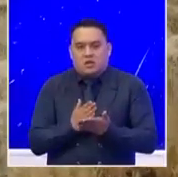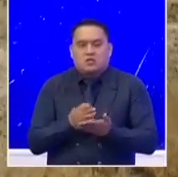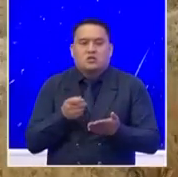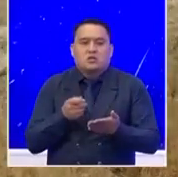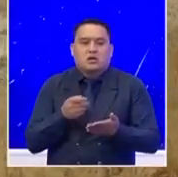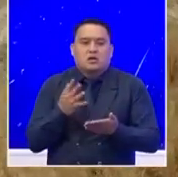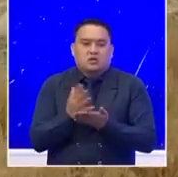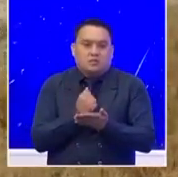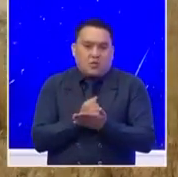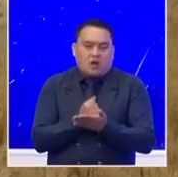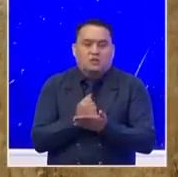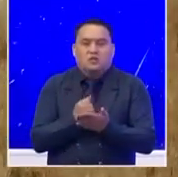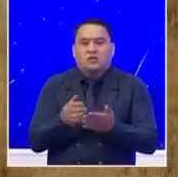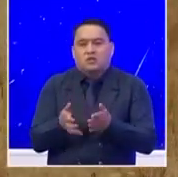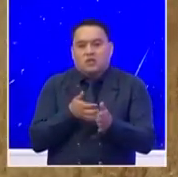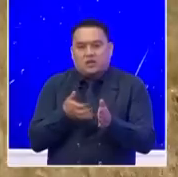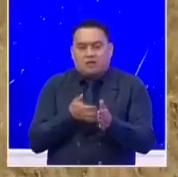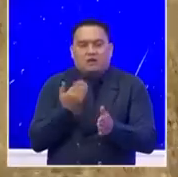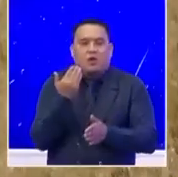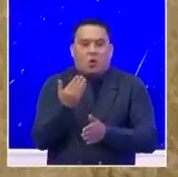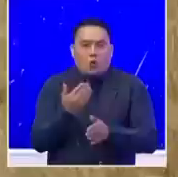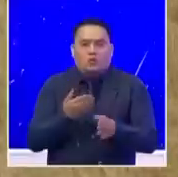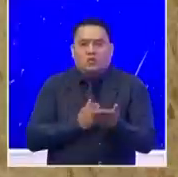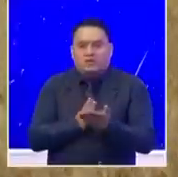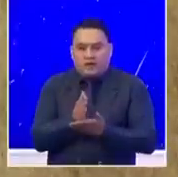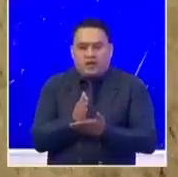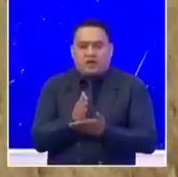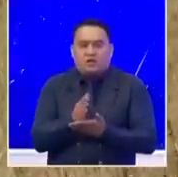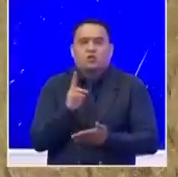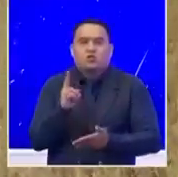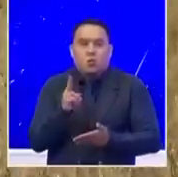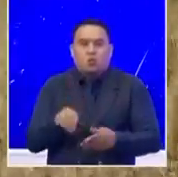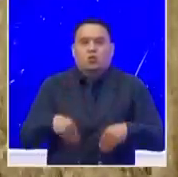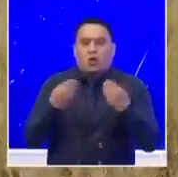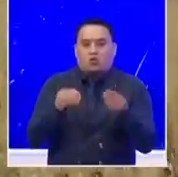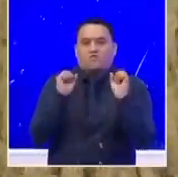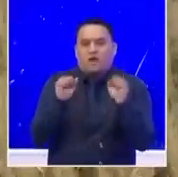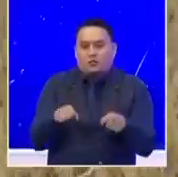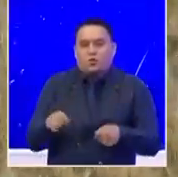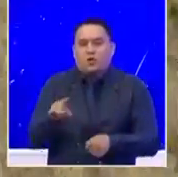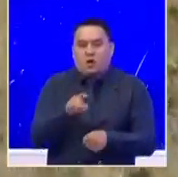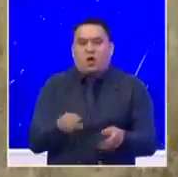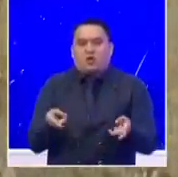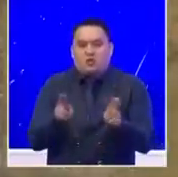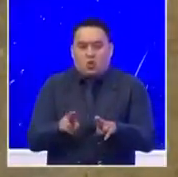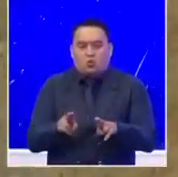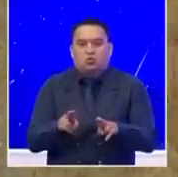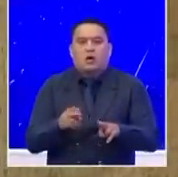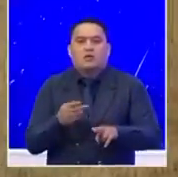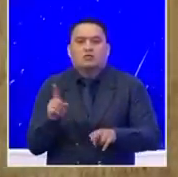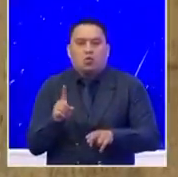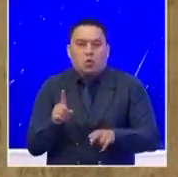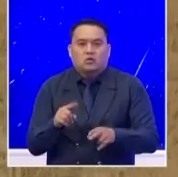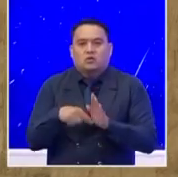кормящий. И в период формирования кризиса именно эта сфера – одна из тех, что дает возможность региону оставаться на плаву, поскольку